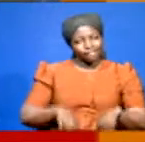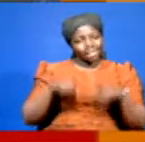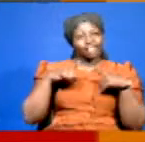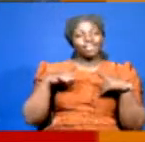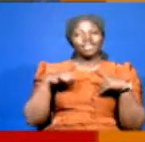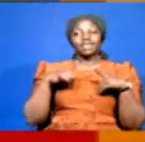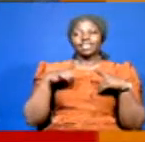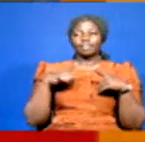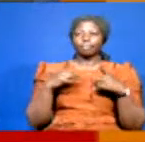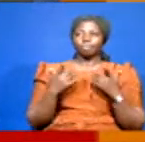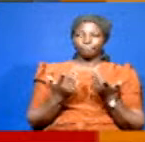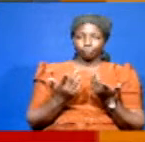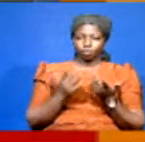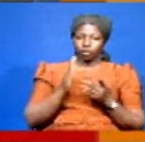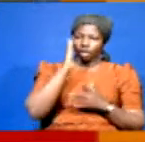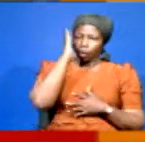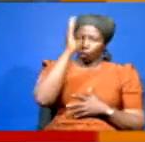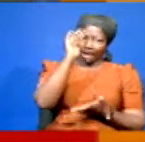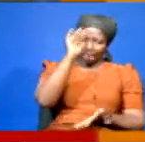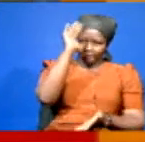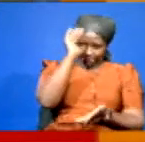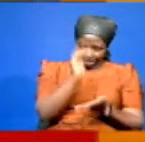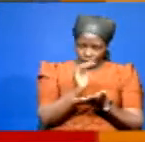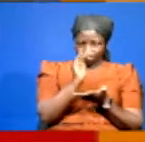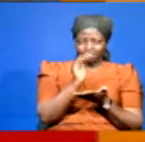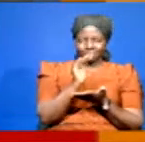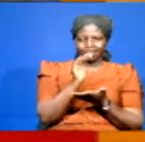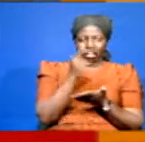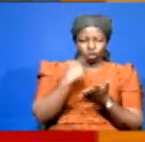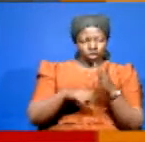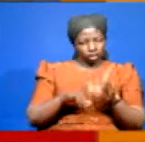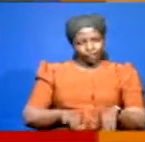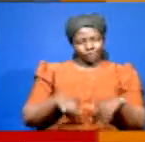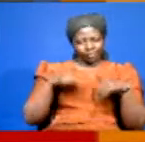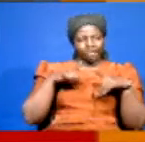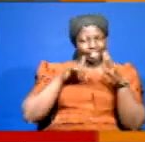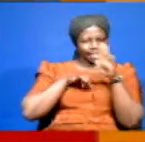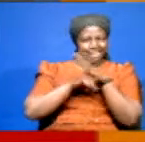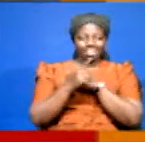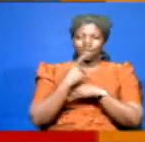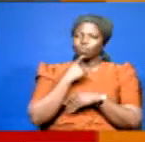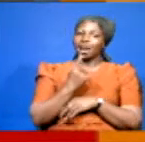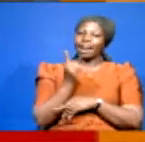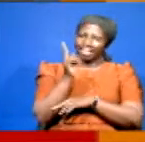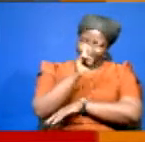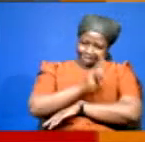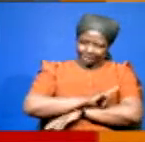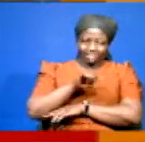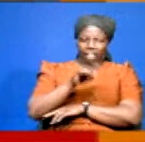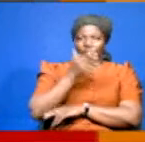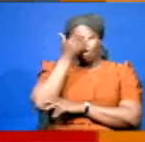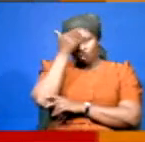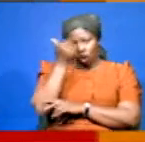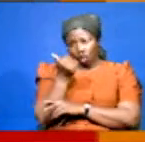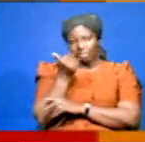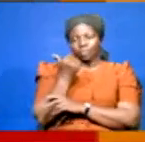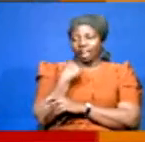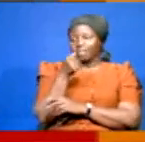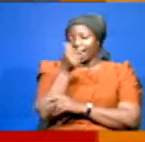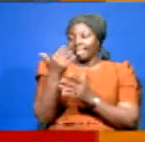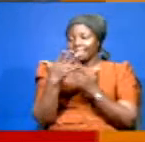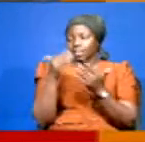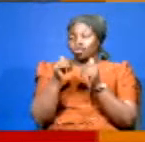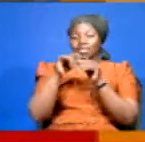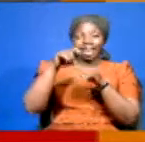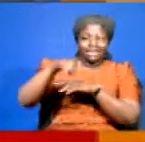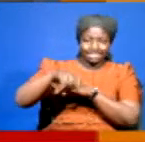atashusha chini ya siku 100 anapoingia. Alisahau ya kwamba kuna yale ambayo yanahitajika, kwa sababu ukimaliza